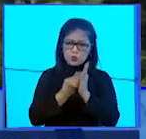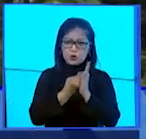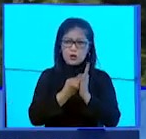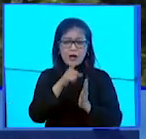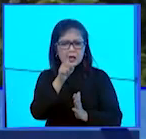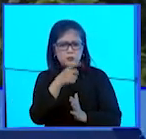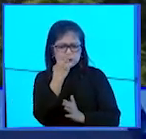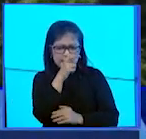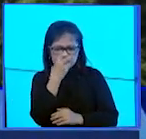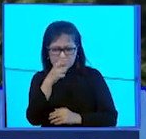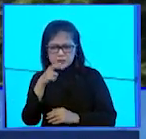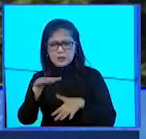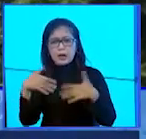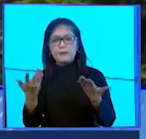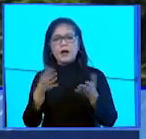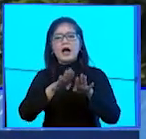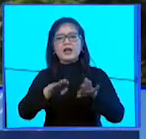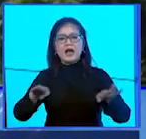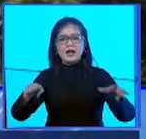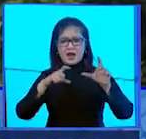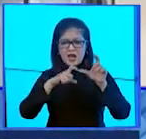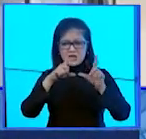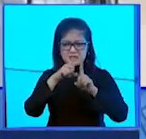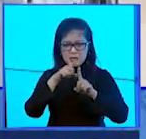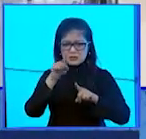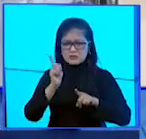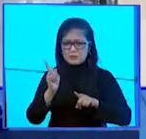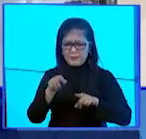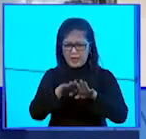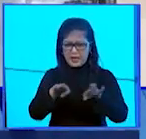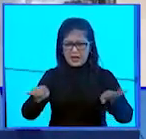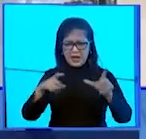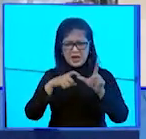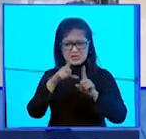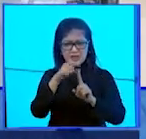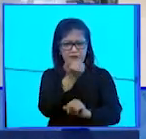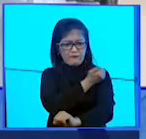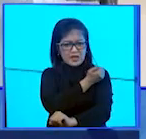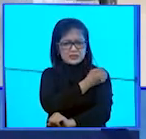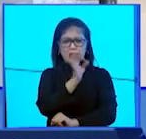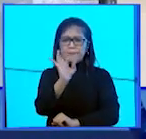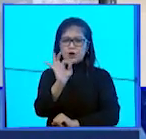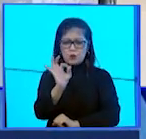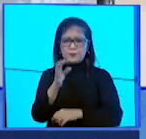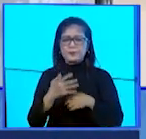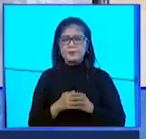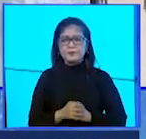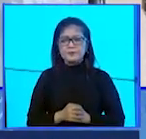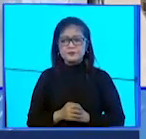sekolah dasar karena anak-anak SD belum berkesempatan untuk melakukan vaksinasi nah tapi dalam konteks